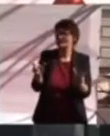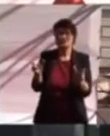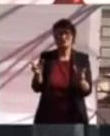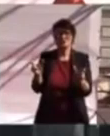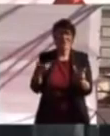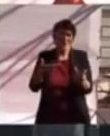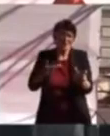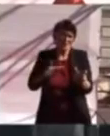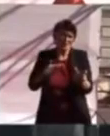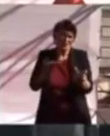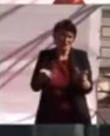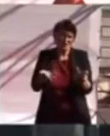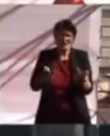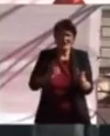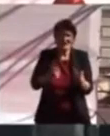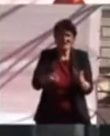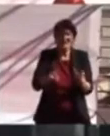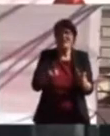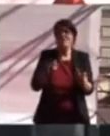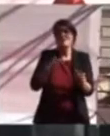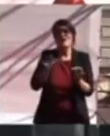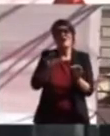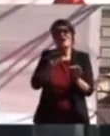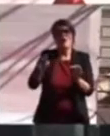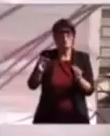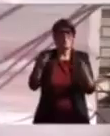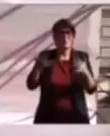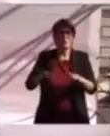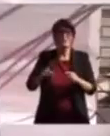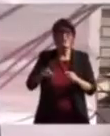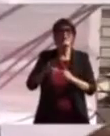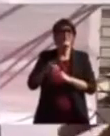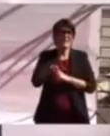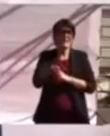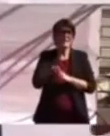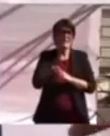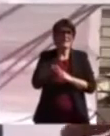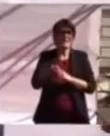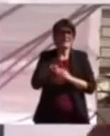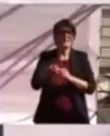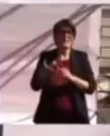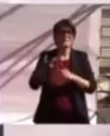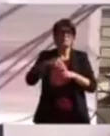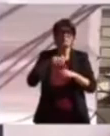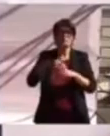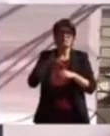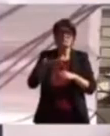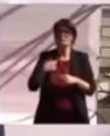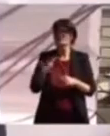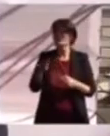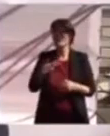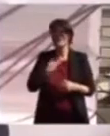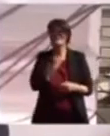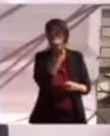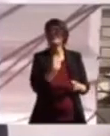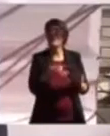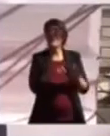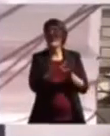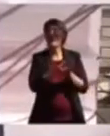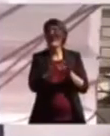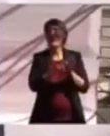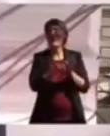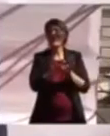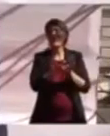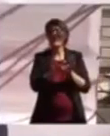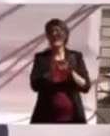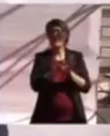bisogna far altro alcune le abbiamo già fatte bene alcune scelte da sembrare davanti a pcm in lavorazione che le valuteremo le valuteremo in queste